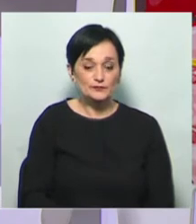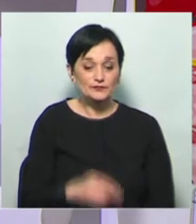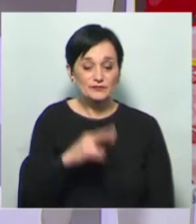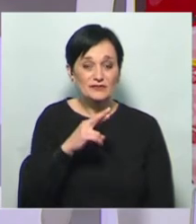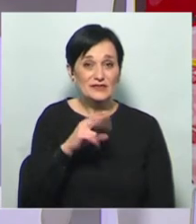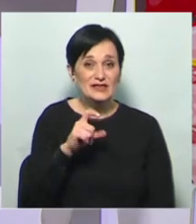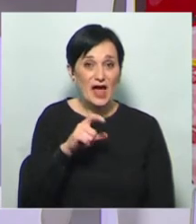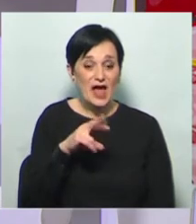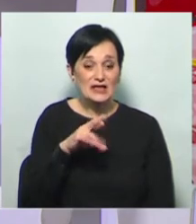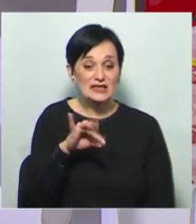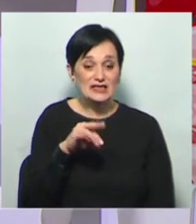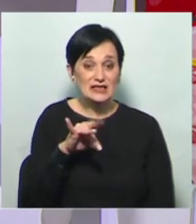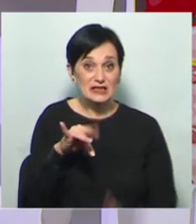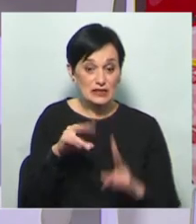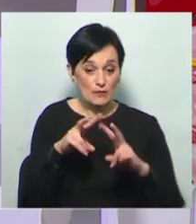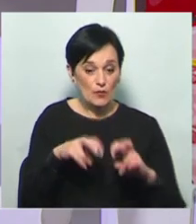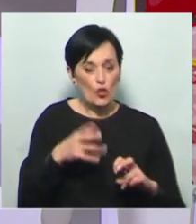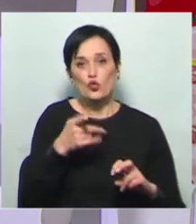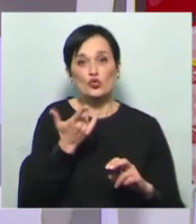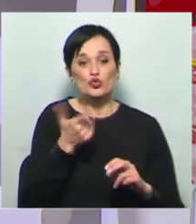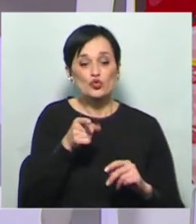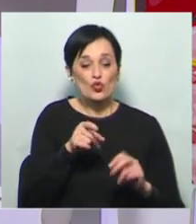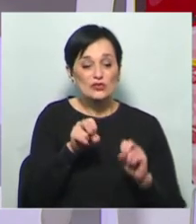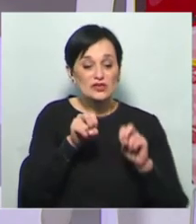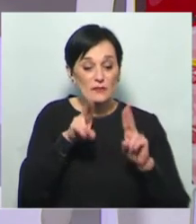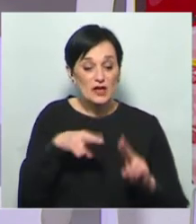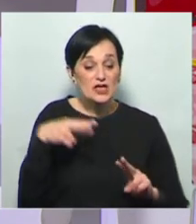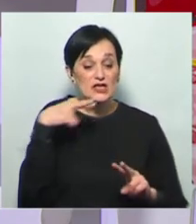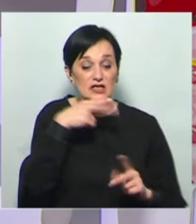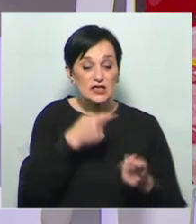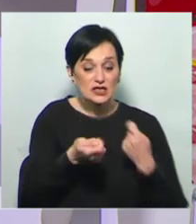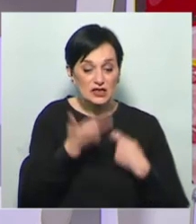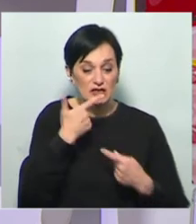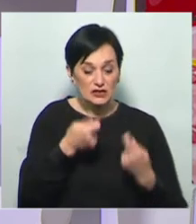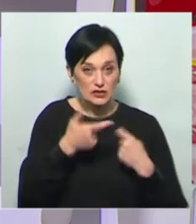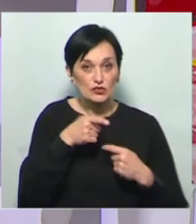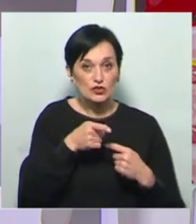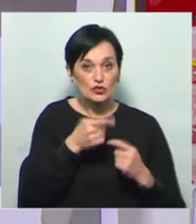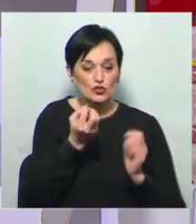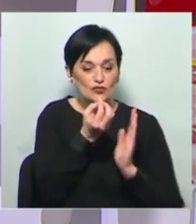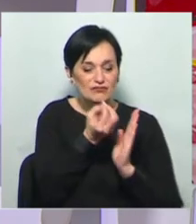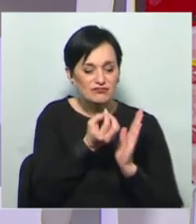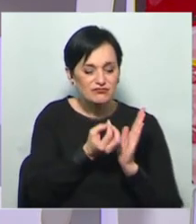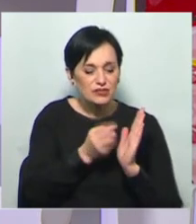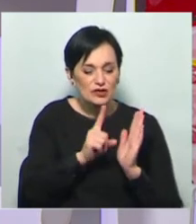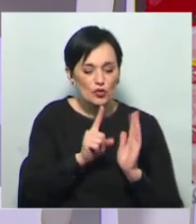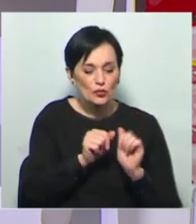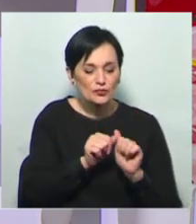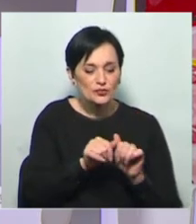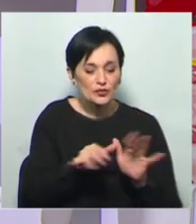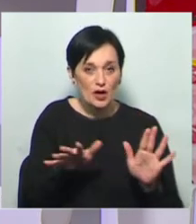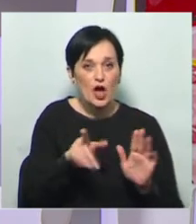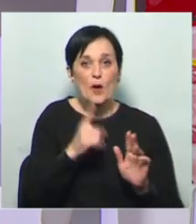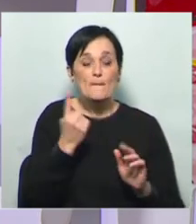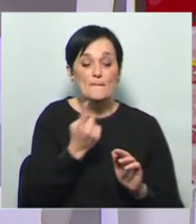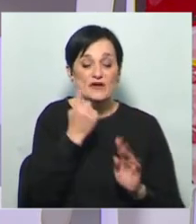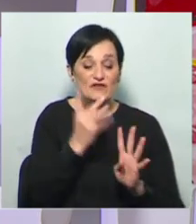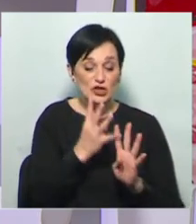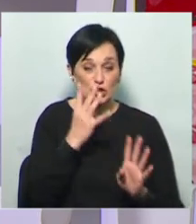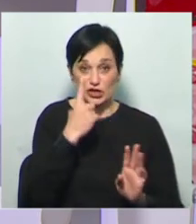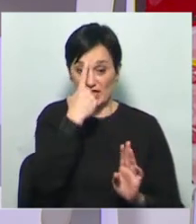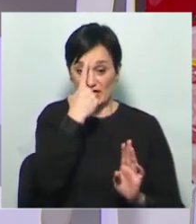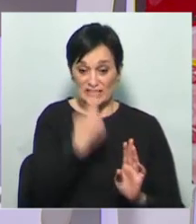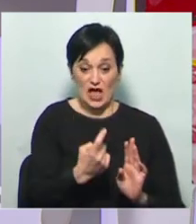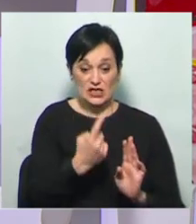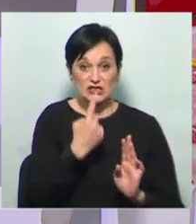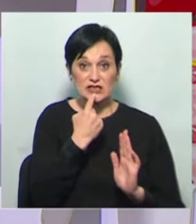დედიმერი ახსნა და თუ პაციენტს დანიშნული ჰქონდა ანტიკოაგულანტი, მაშინ შესაძლებელია ანტიკოაგულანტი იყოს შეჩერებული პირველ რიგში, იმიტომ რომ პროთრომბინის ინდექსი, რომელიც მან ბრძანა